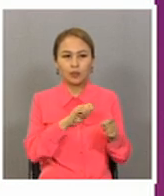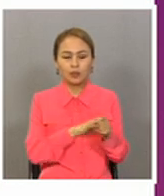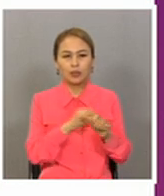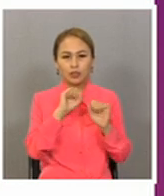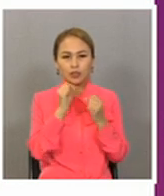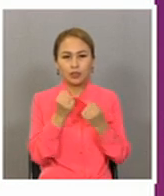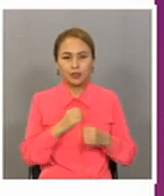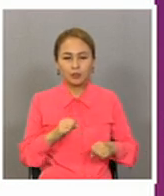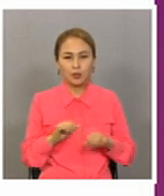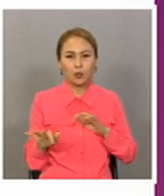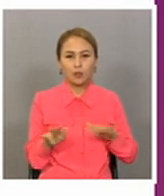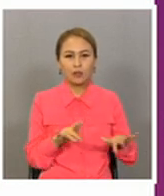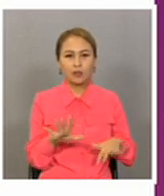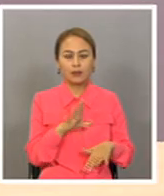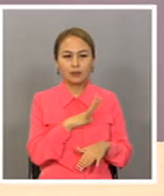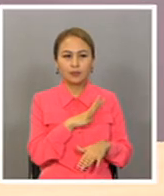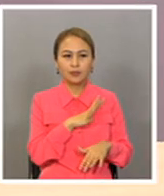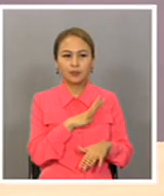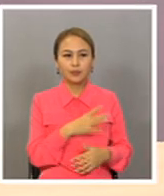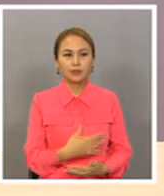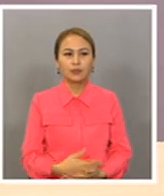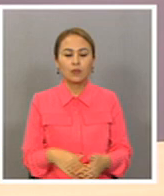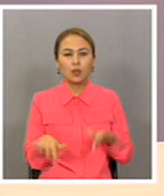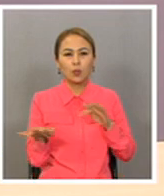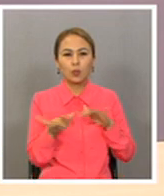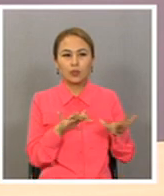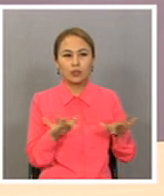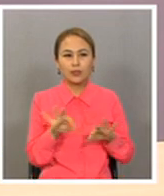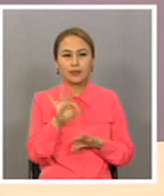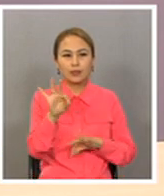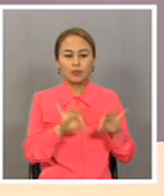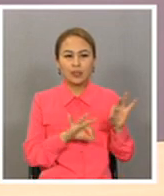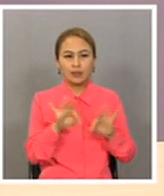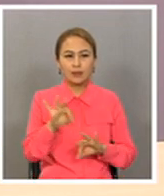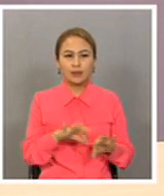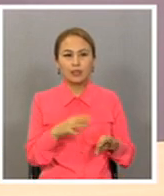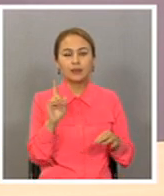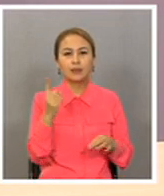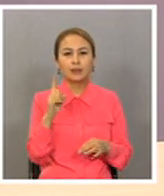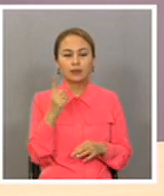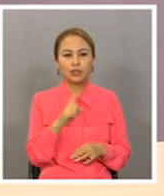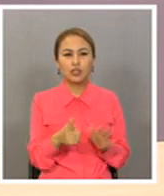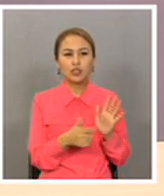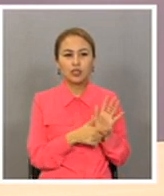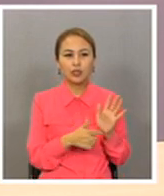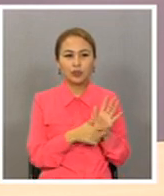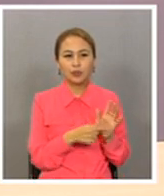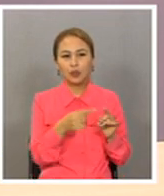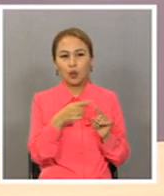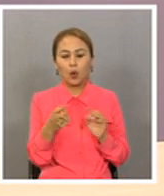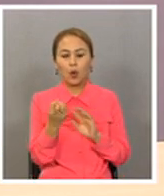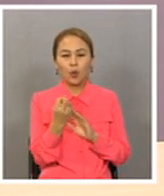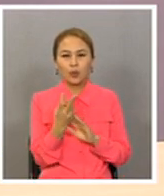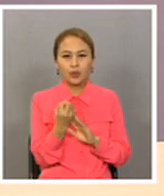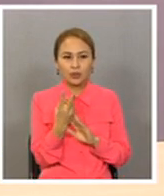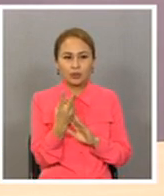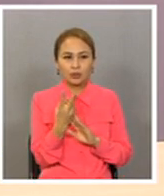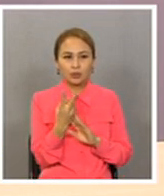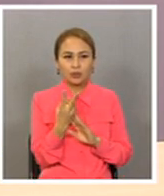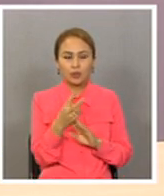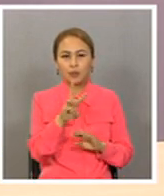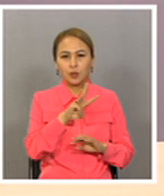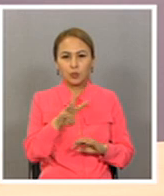жылдамдықпен қозғалған. Қозғалыс сызбасында неліктен 7 мен 12